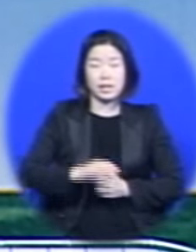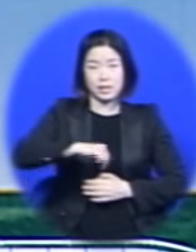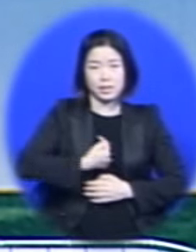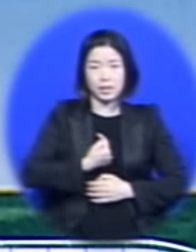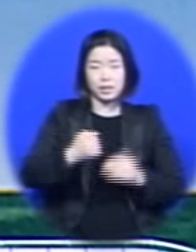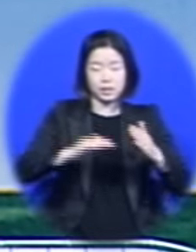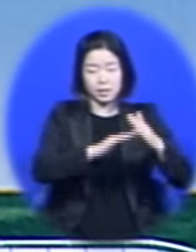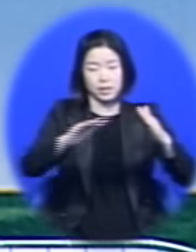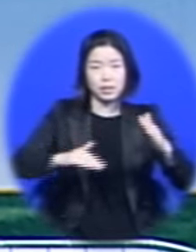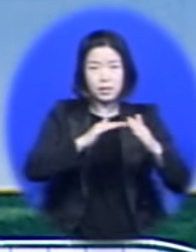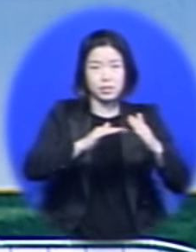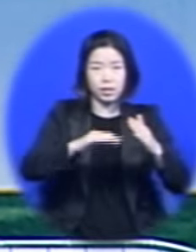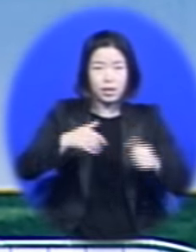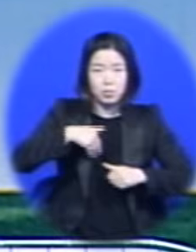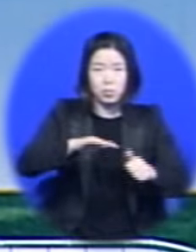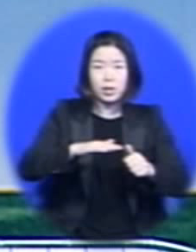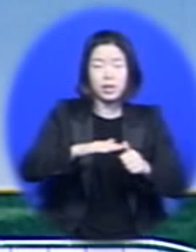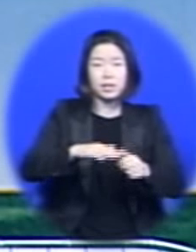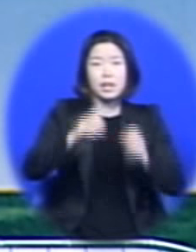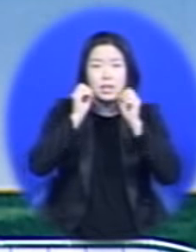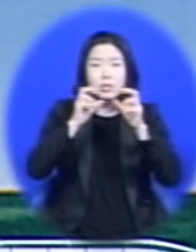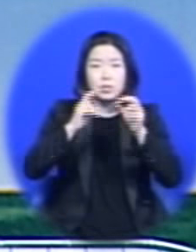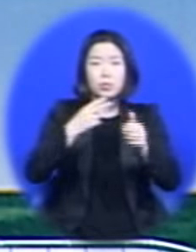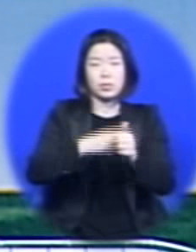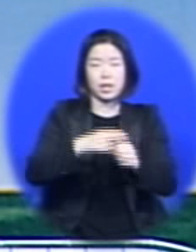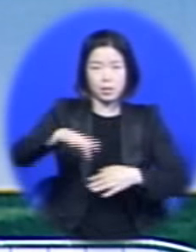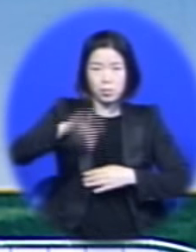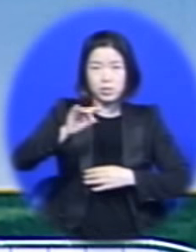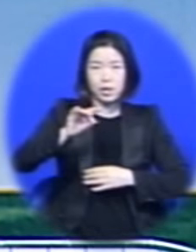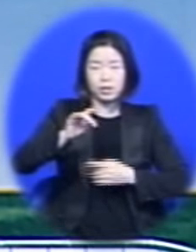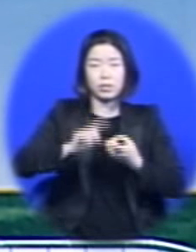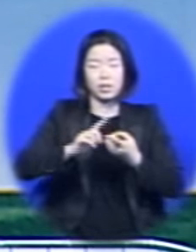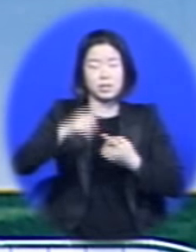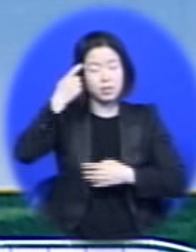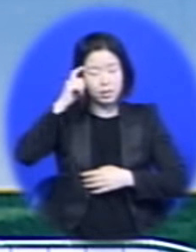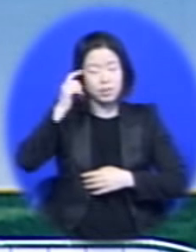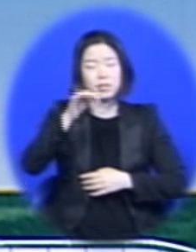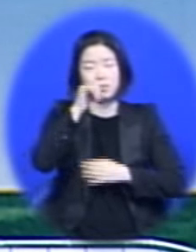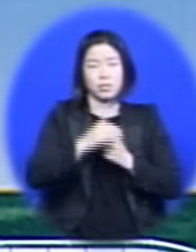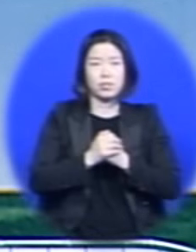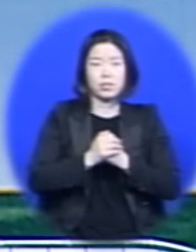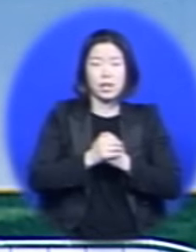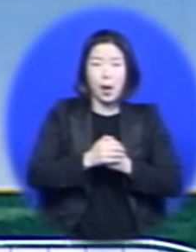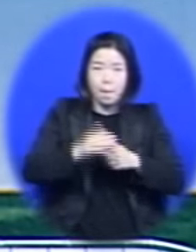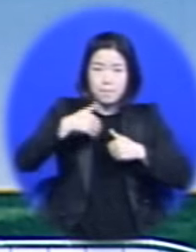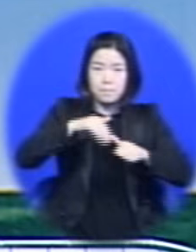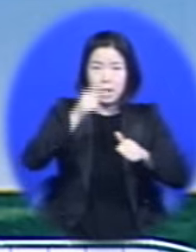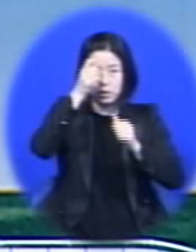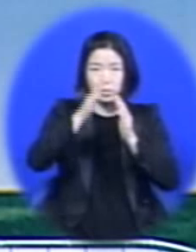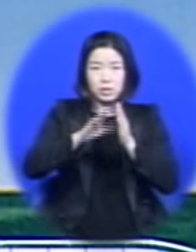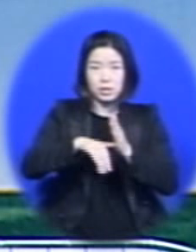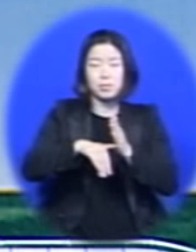자기는 가정에 보낸 선교사가 먼저라는 것을 깨달았습니다. 그는 파송예배 때 단기 선교를